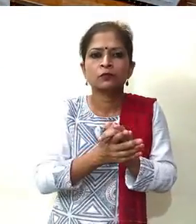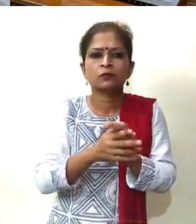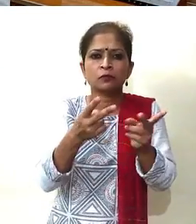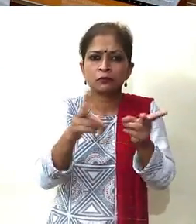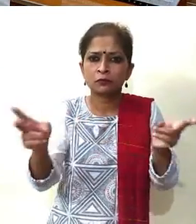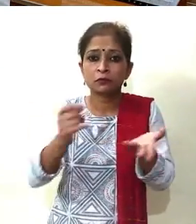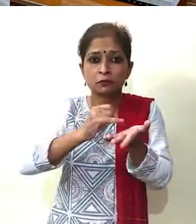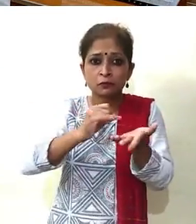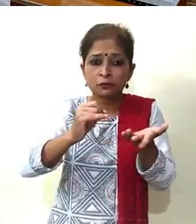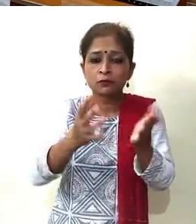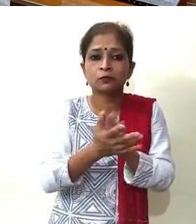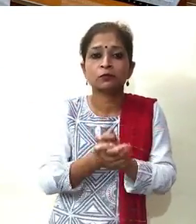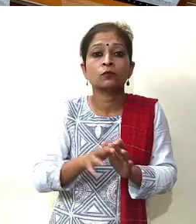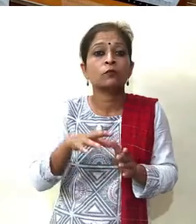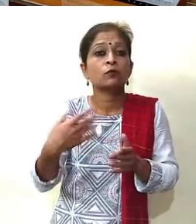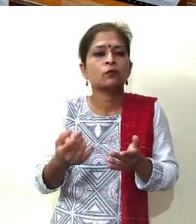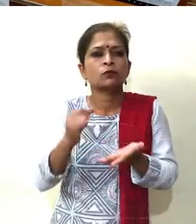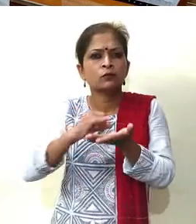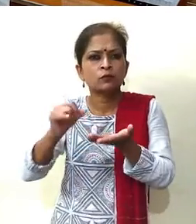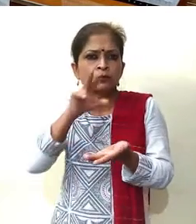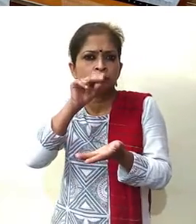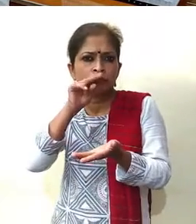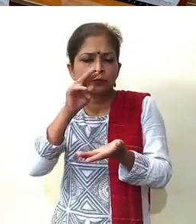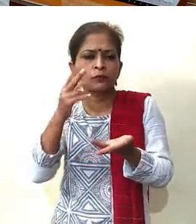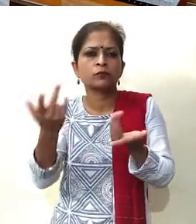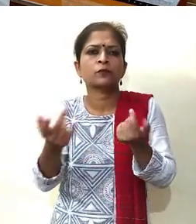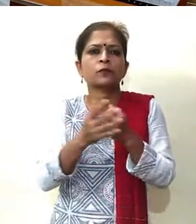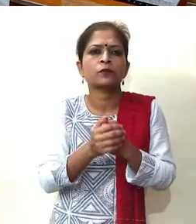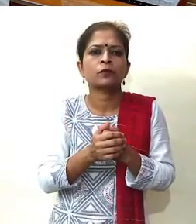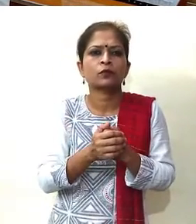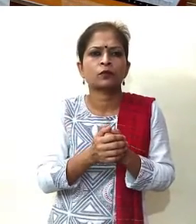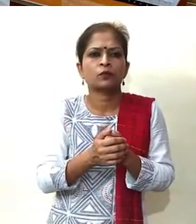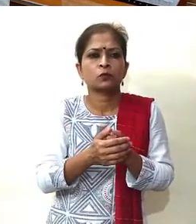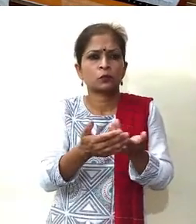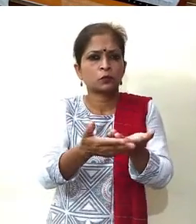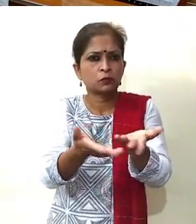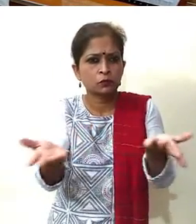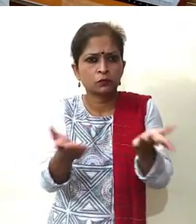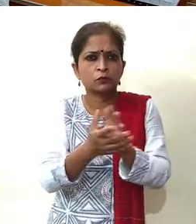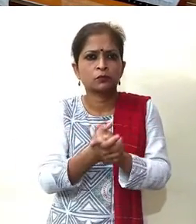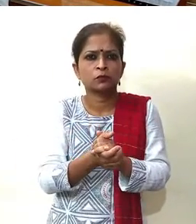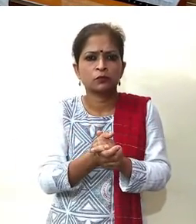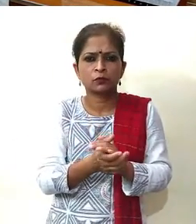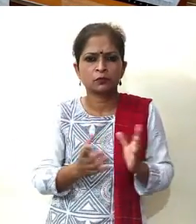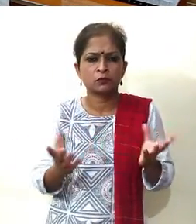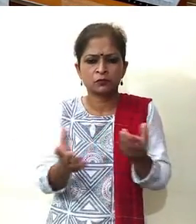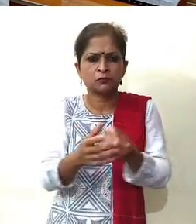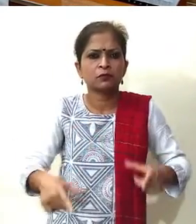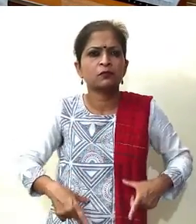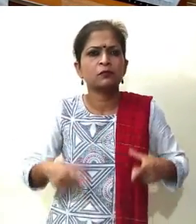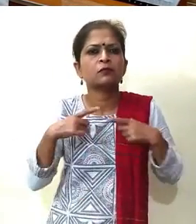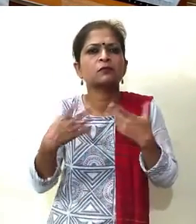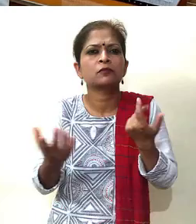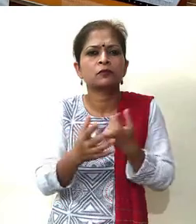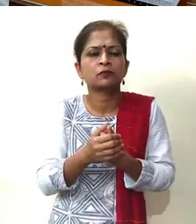मनोबुद्धि अहंकार चित्तानि नाहम। ना तो मैं ये मन हूँ, ना ये बुद्धि हूँ, ना ये चित्त हूँ, ना ये अहंकार हूँ। हमारा होना किस चीज से? मैं